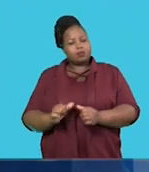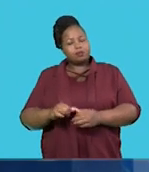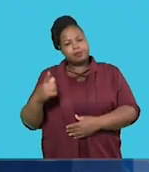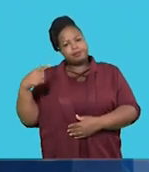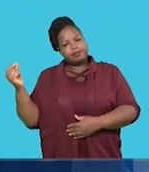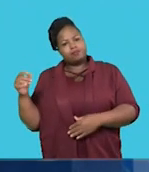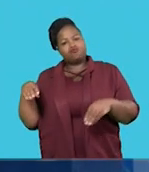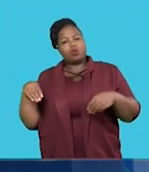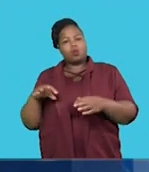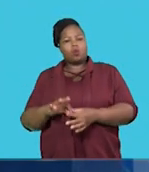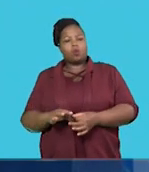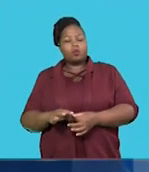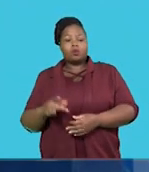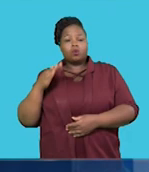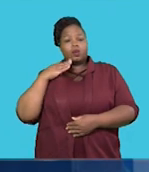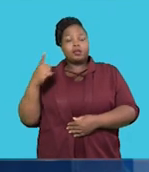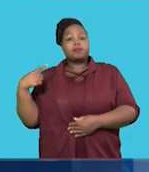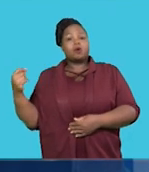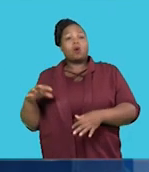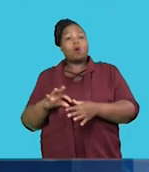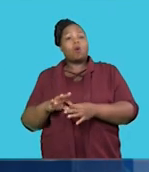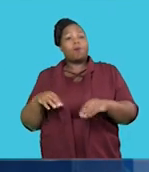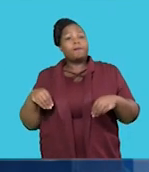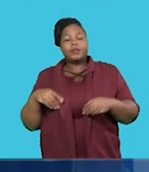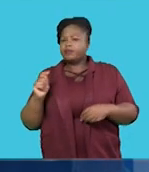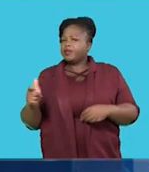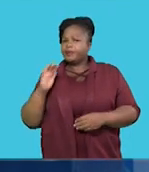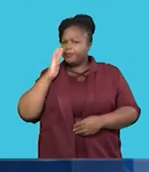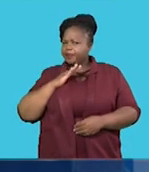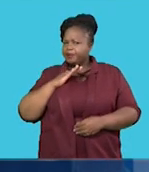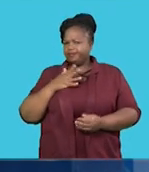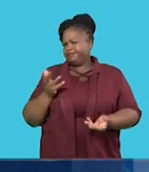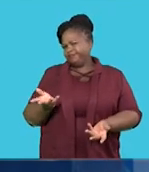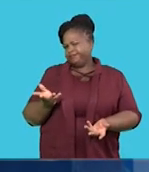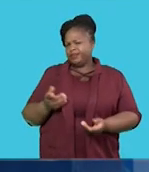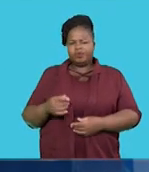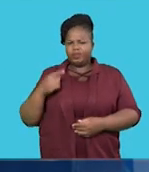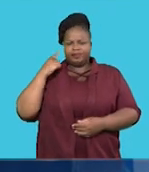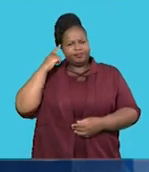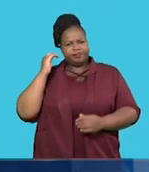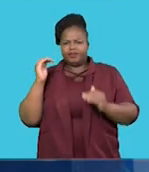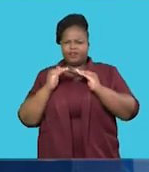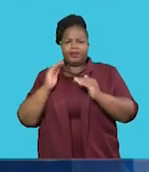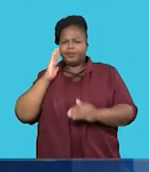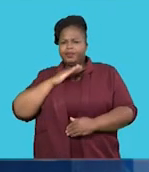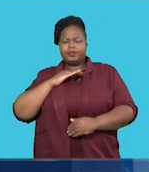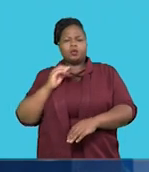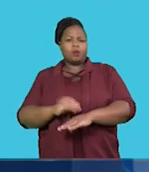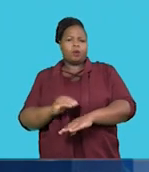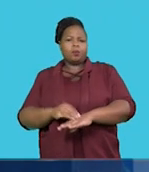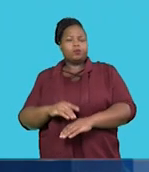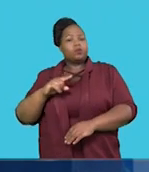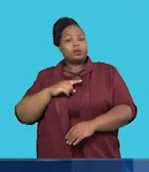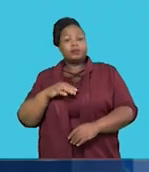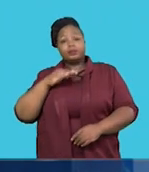uyohlala ekhaya. Mase bekhambisa bekhlalisa ekhaya, anyeke ukukhokhelwa. So kodwa thina sibona lokho kuyinkinga ngoba kusho